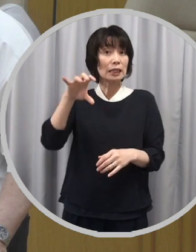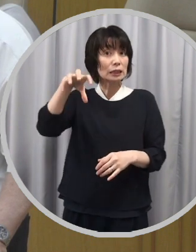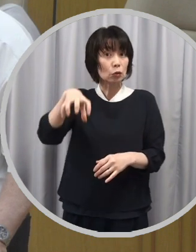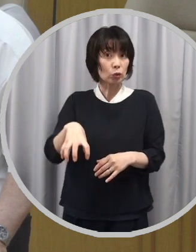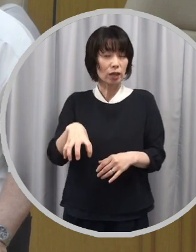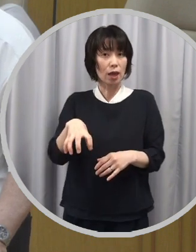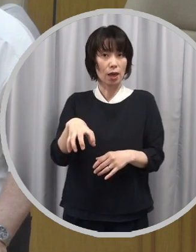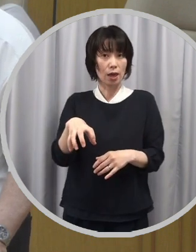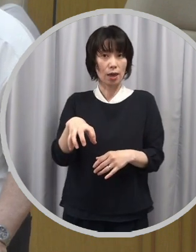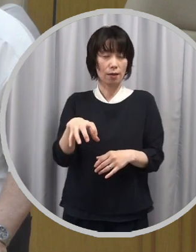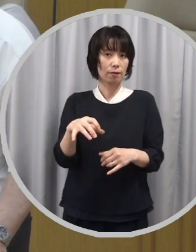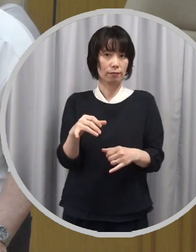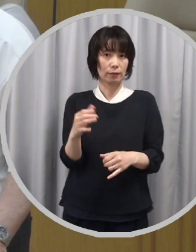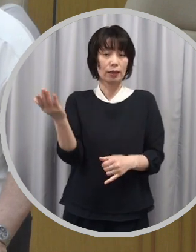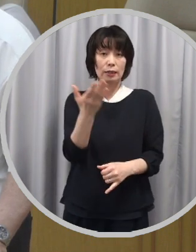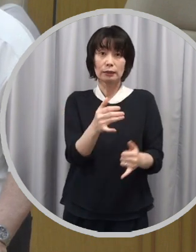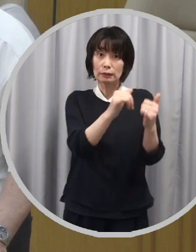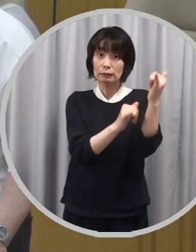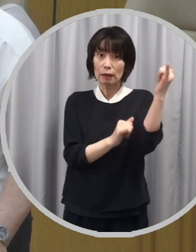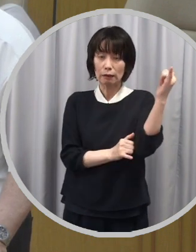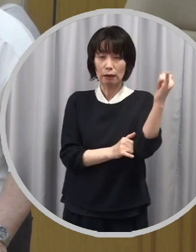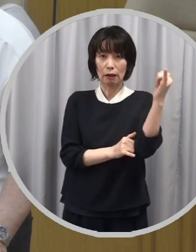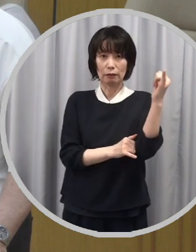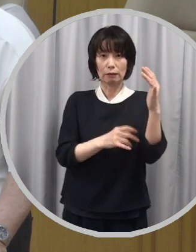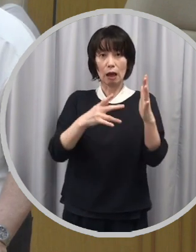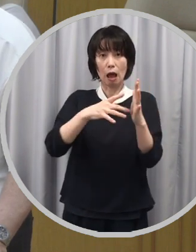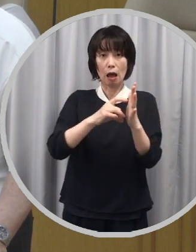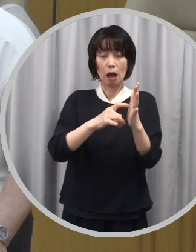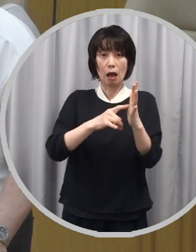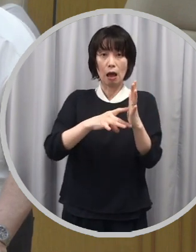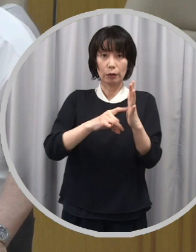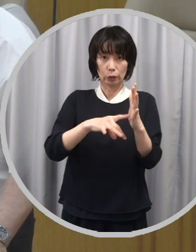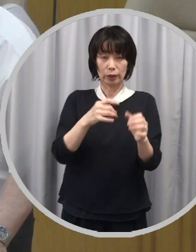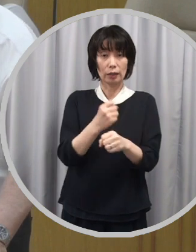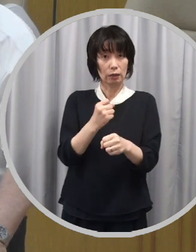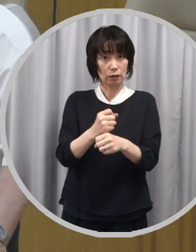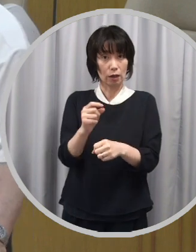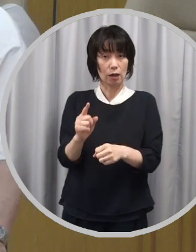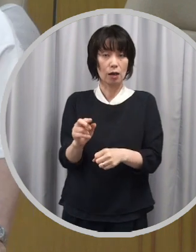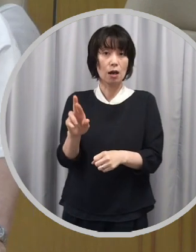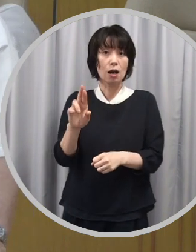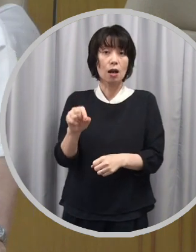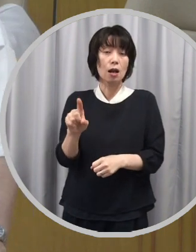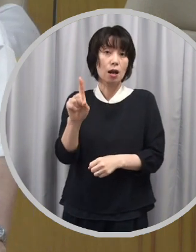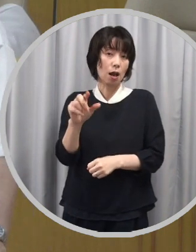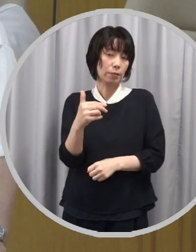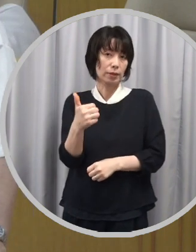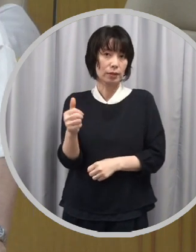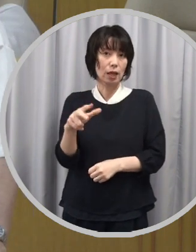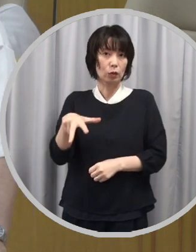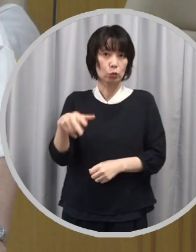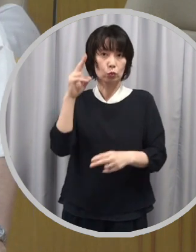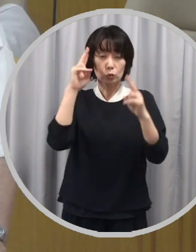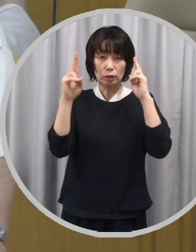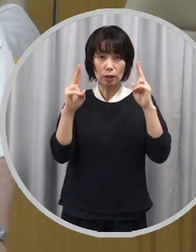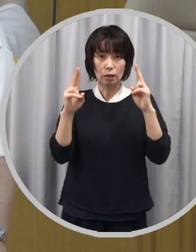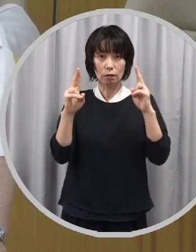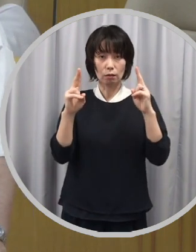産を計画しているラピダス社が今言われたような広大な構想